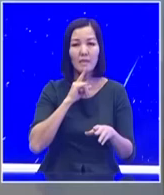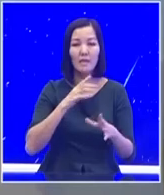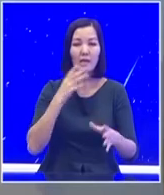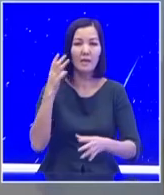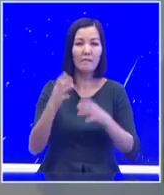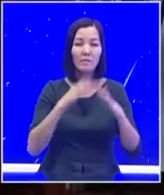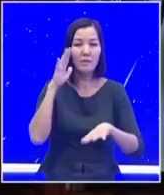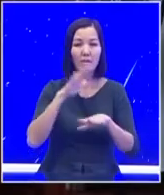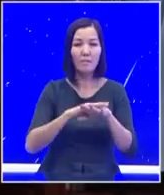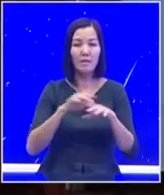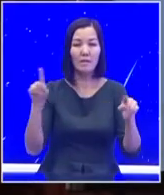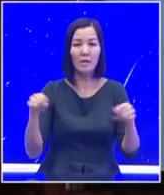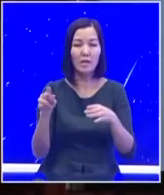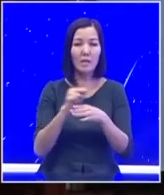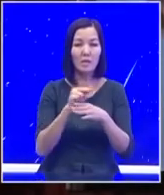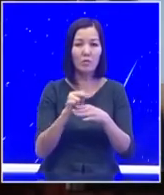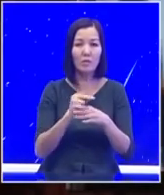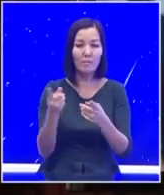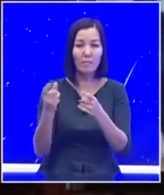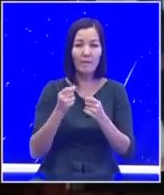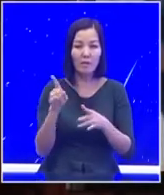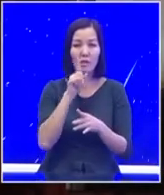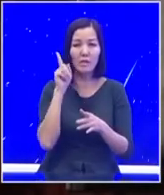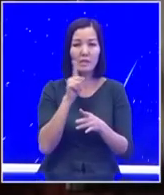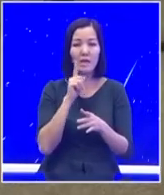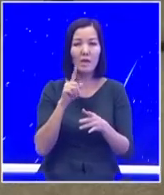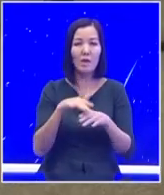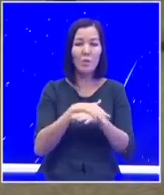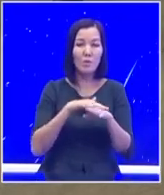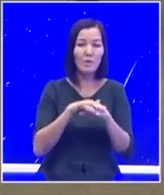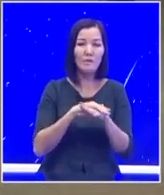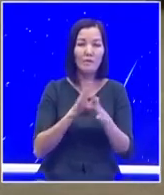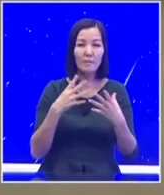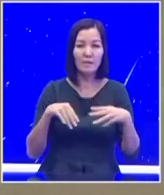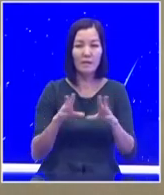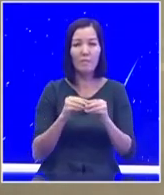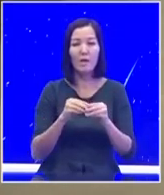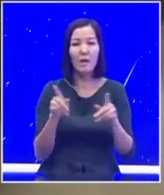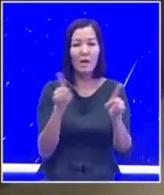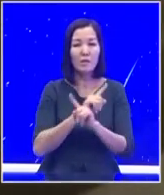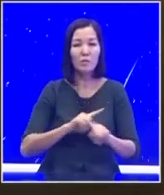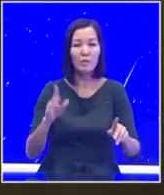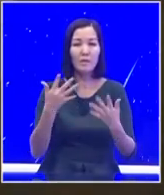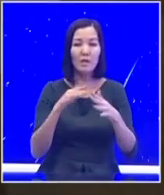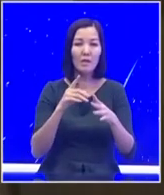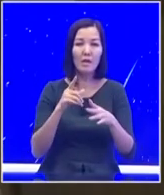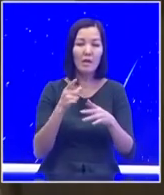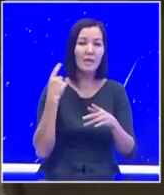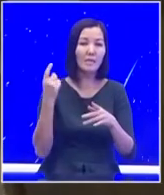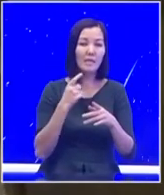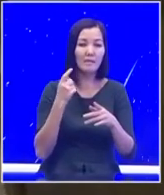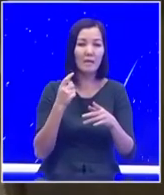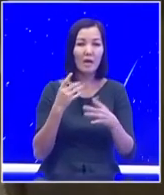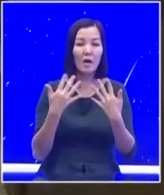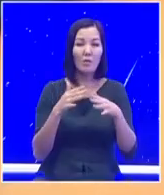Всемирного банка реконструкции, вовлечение молодежи из категории уязвимых слоев общества, в особенности из сельской местности, одна из главных